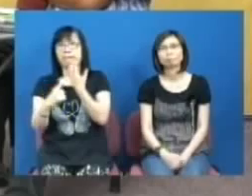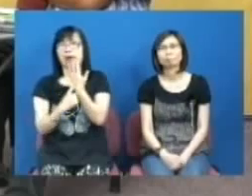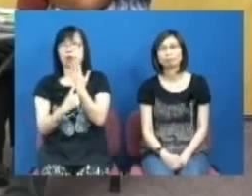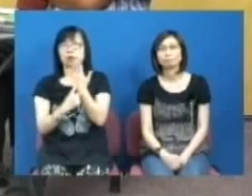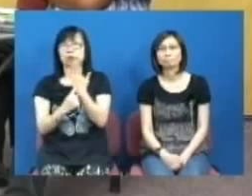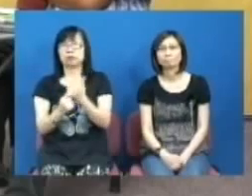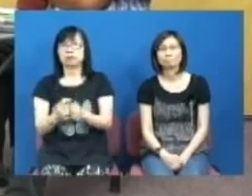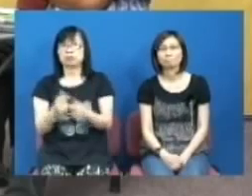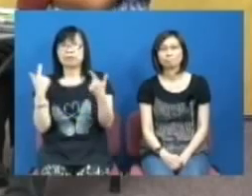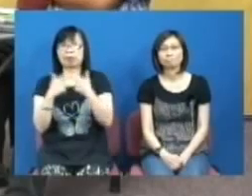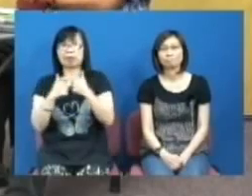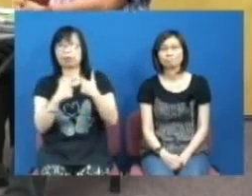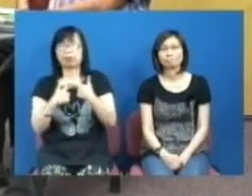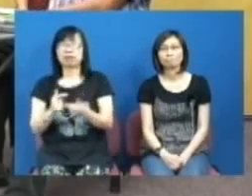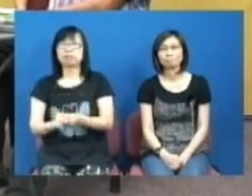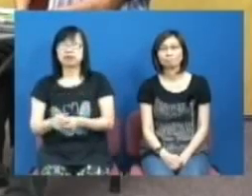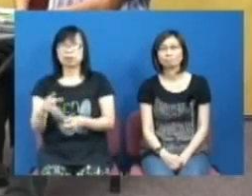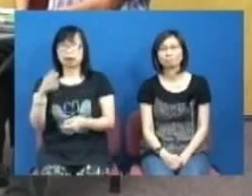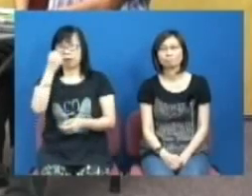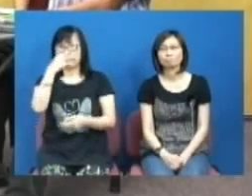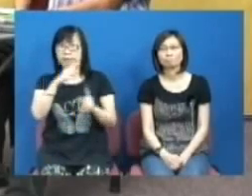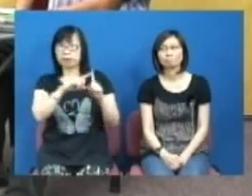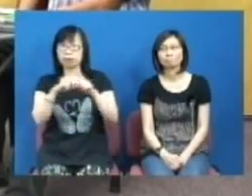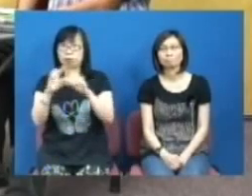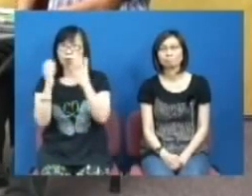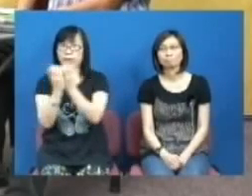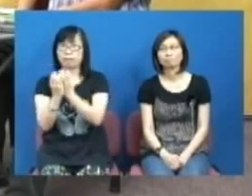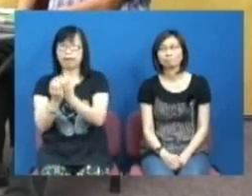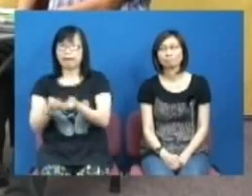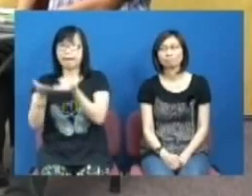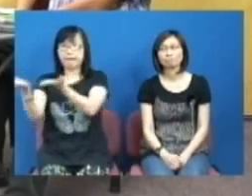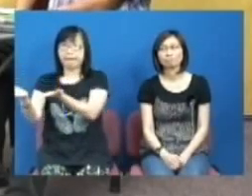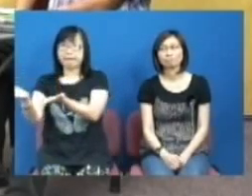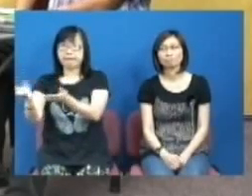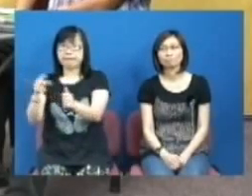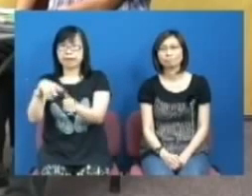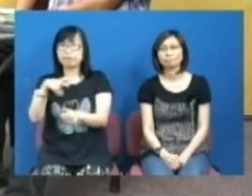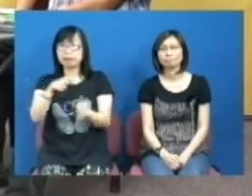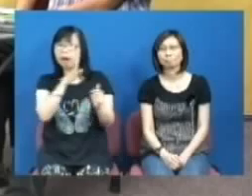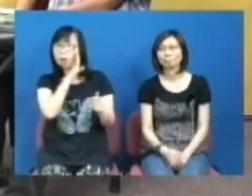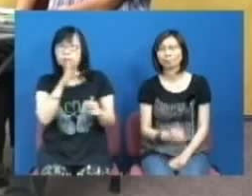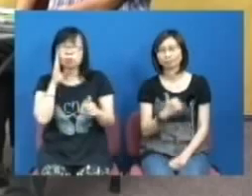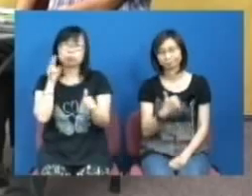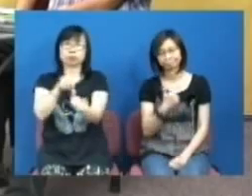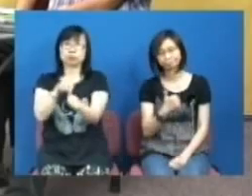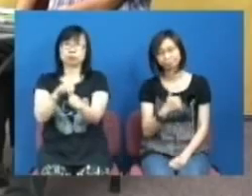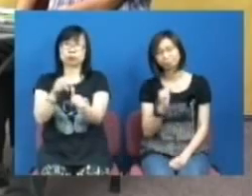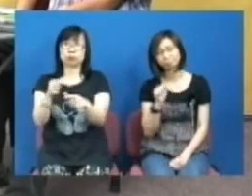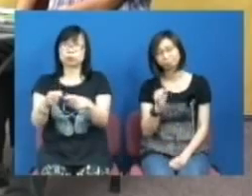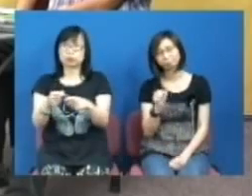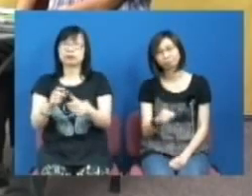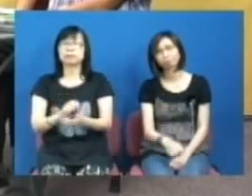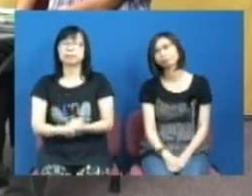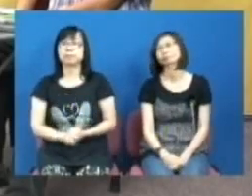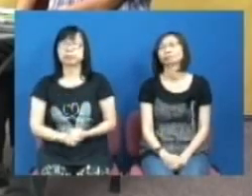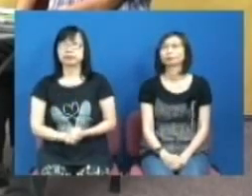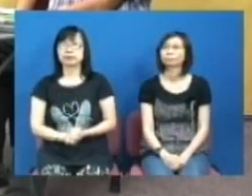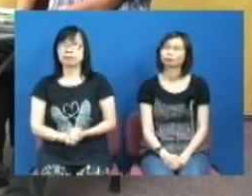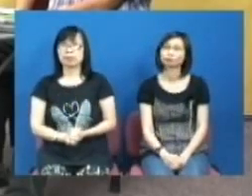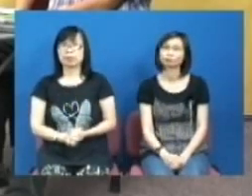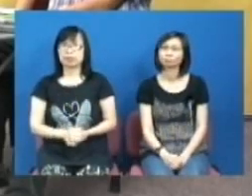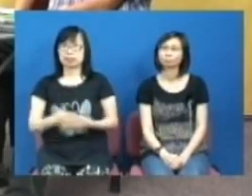鬥一餐死，而民主黨最後尾俾埋票俾領匯，已經係氣數已盡啦，係咪啊？即係今日而